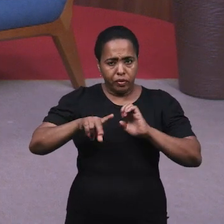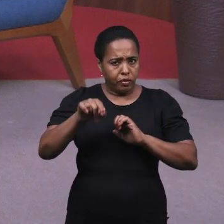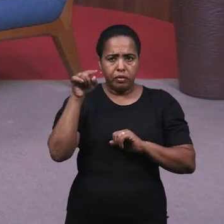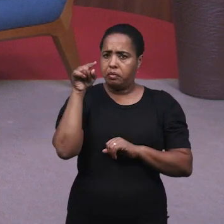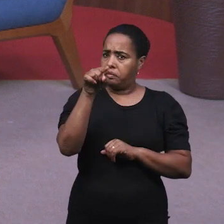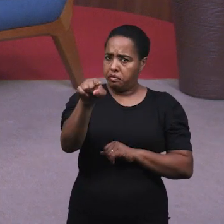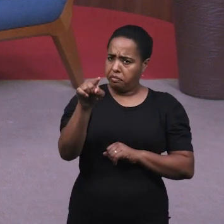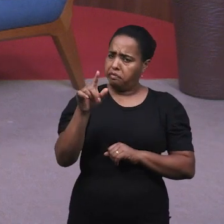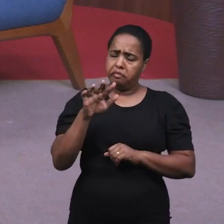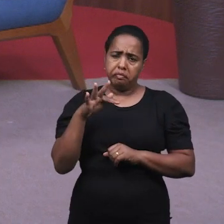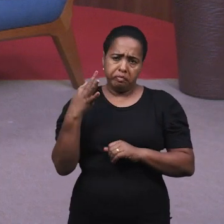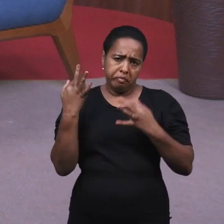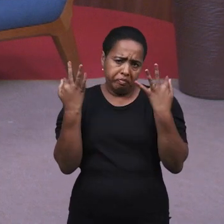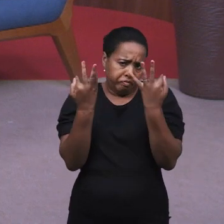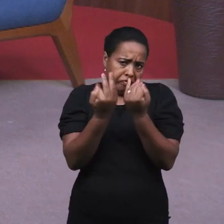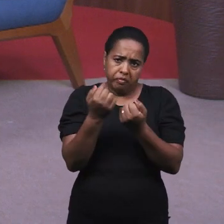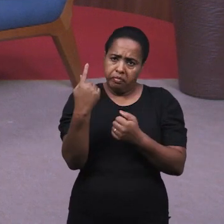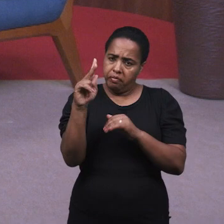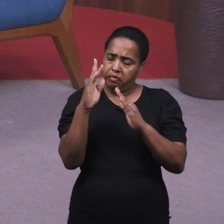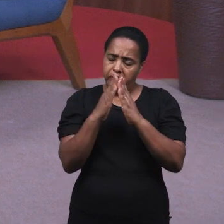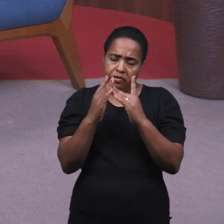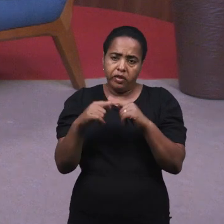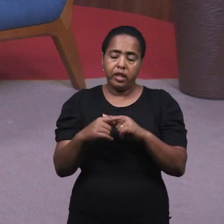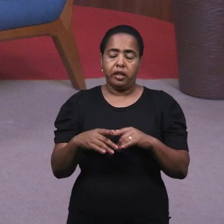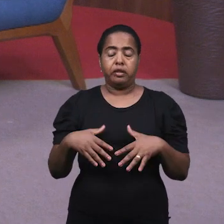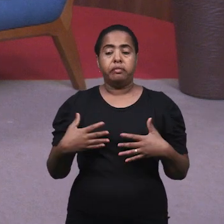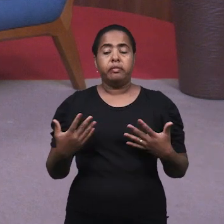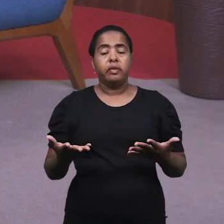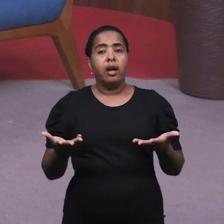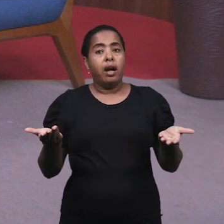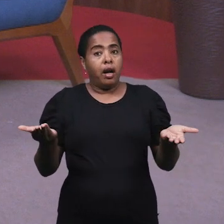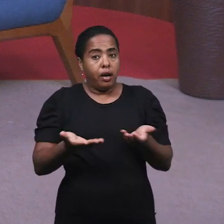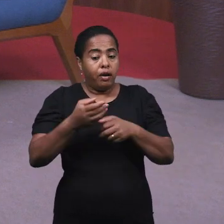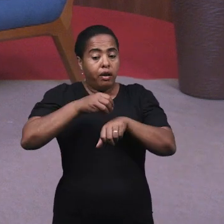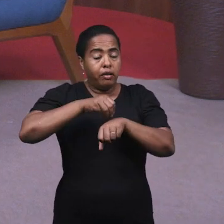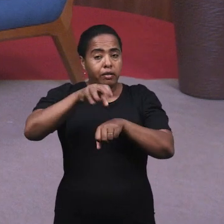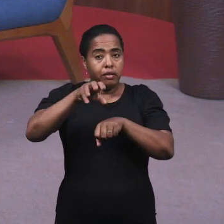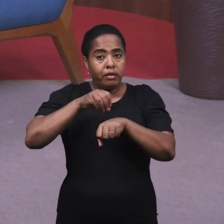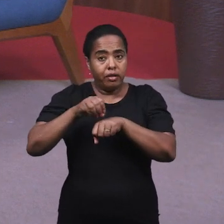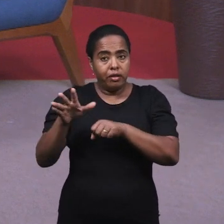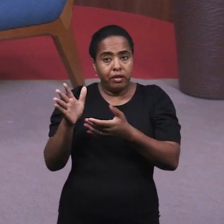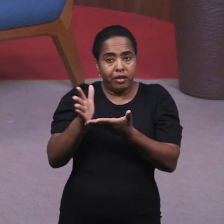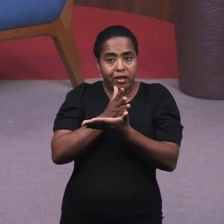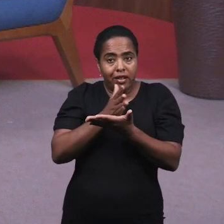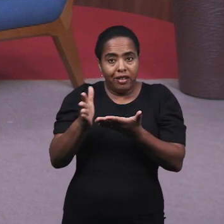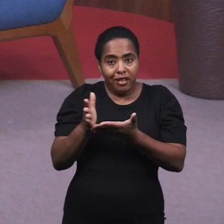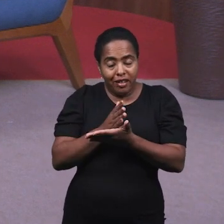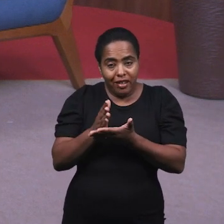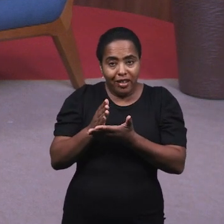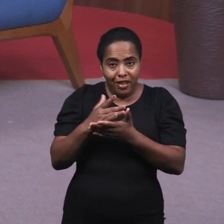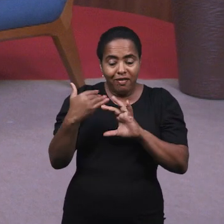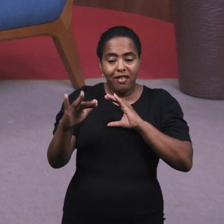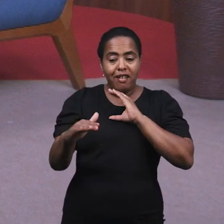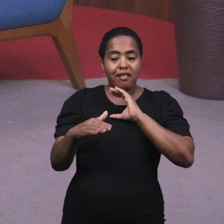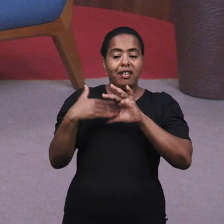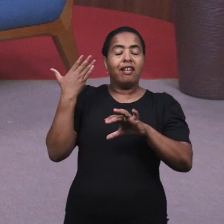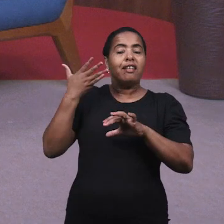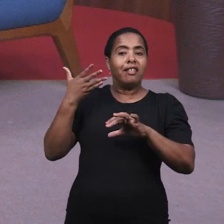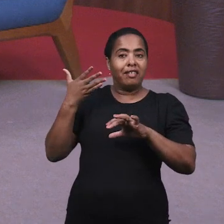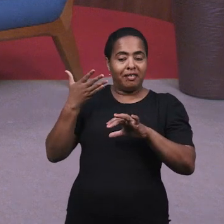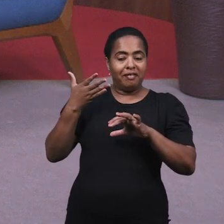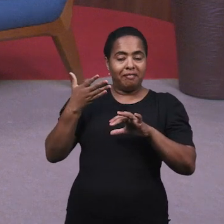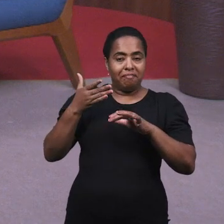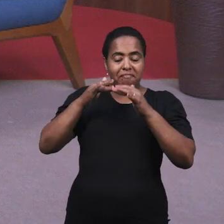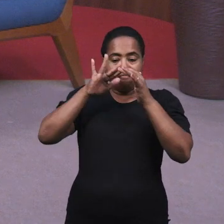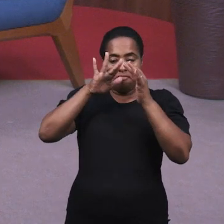évangile éternel pour vous, pour votre maison, pour votre famille, pour votre église. Enfin, nous allons maintenant partager avec vous quelques-uns